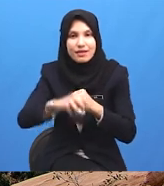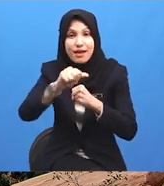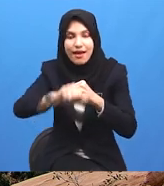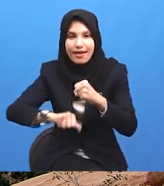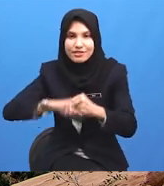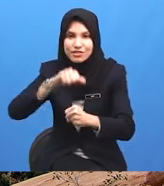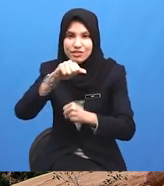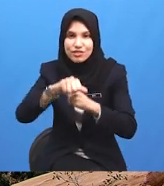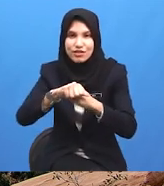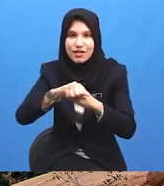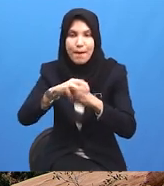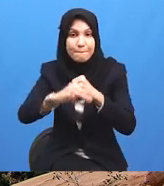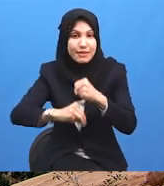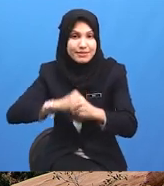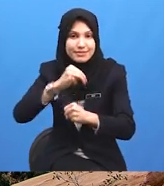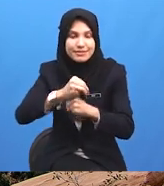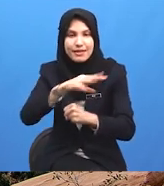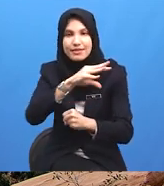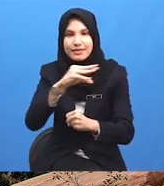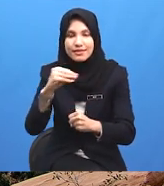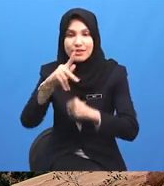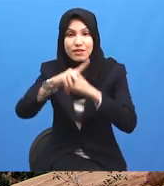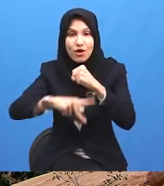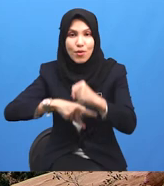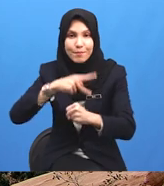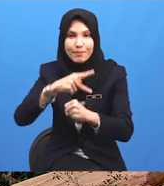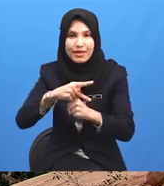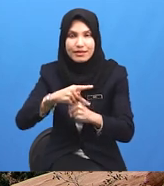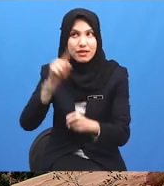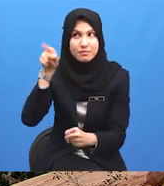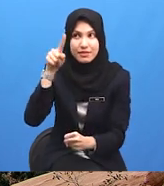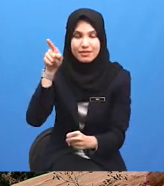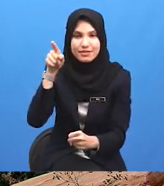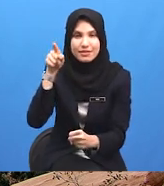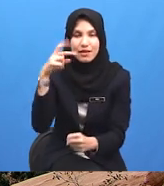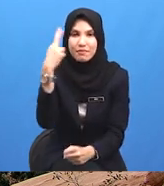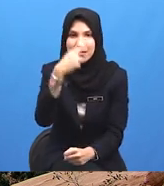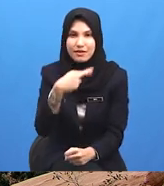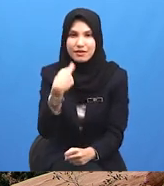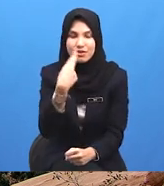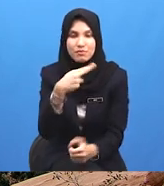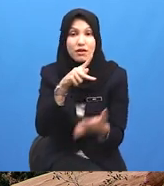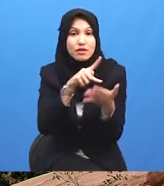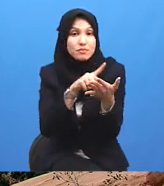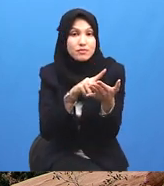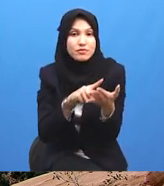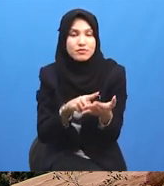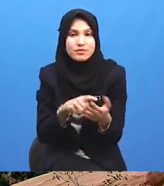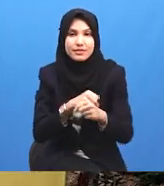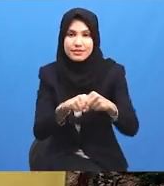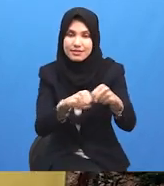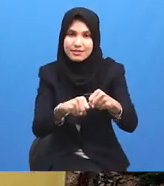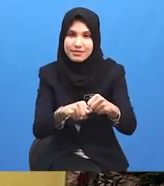asteroid, meteoroid dan komet. Matahari merupakan pusat sistem